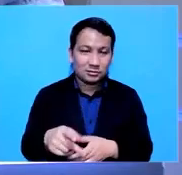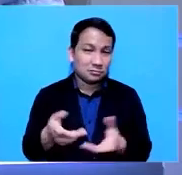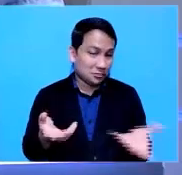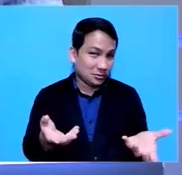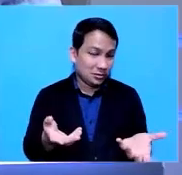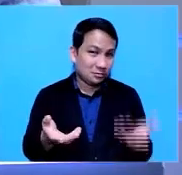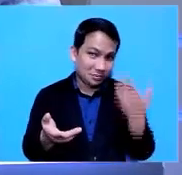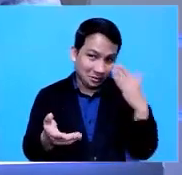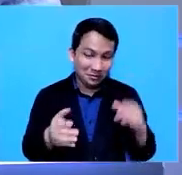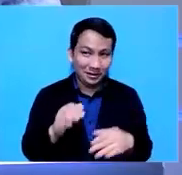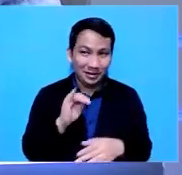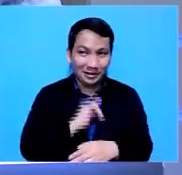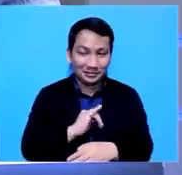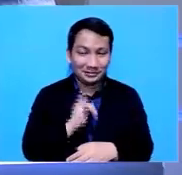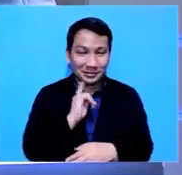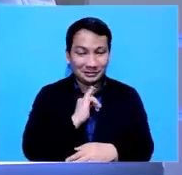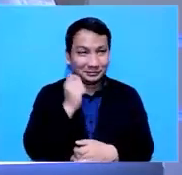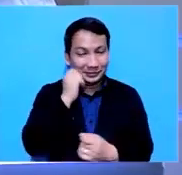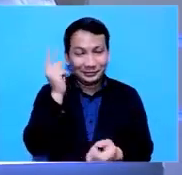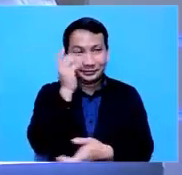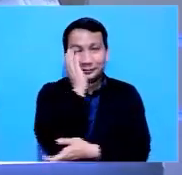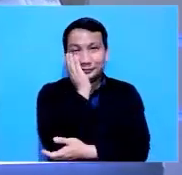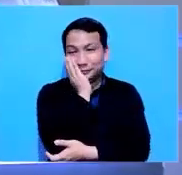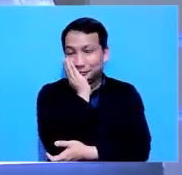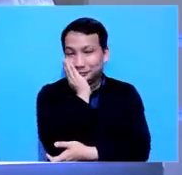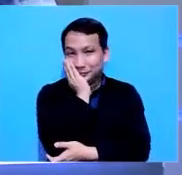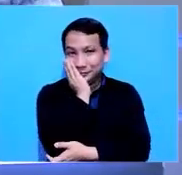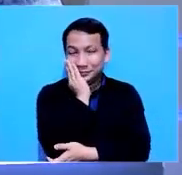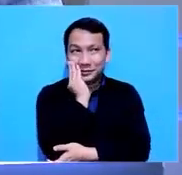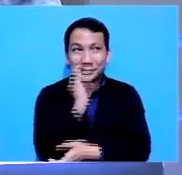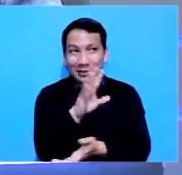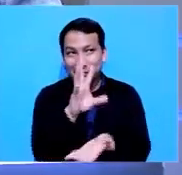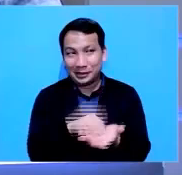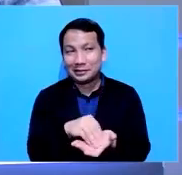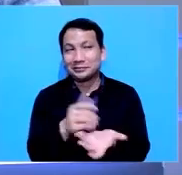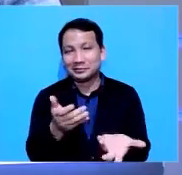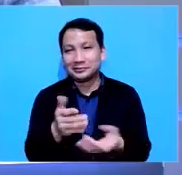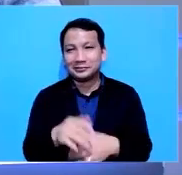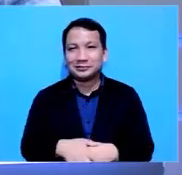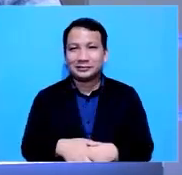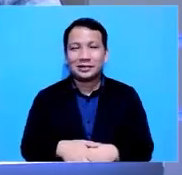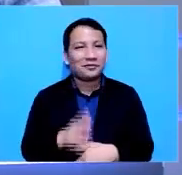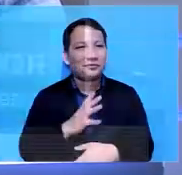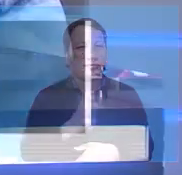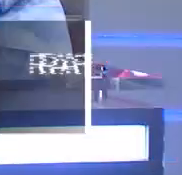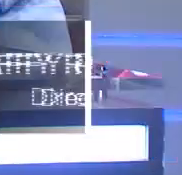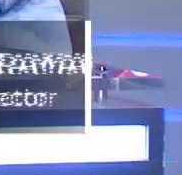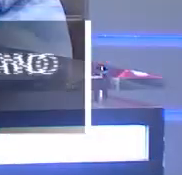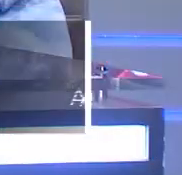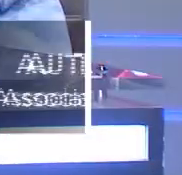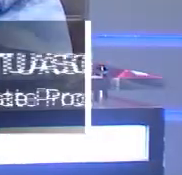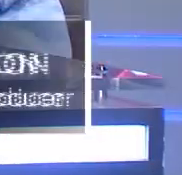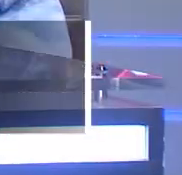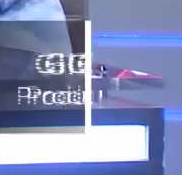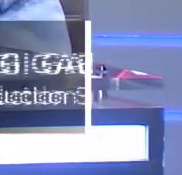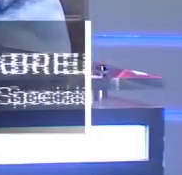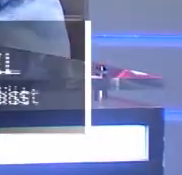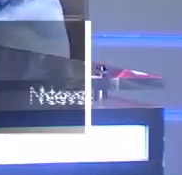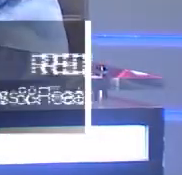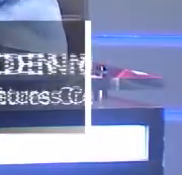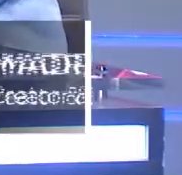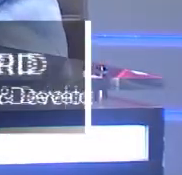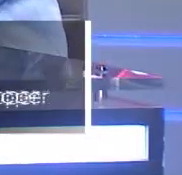eh. Hindi ko rin ba? So ginaya sila. Okay lang yan. Basta huwag yung beer. At yan po ang 45 minuto pag-imayas malagang